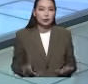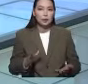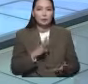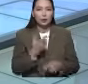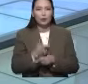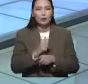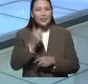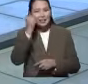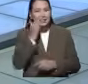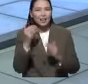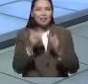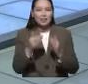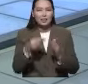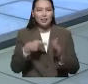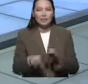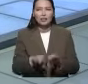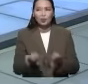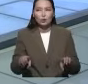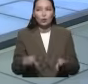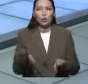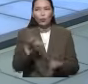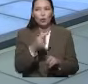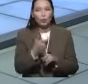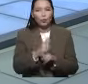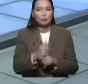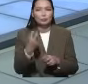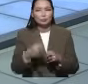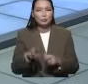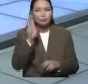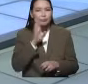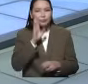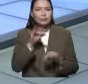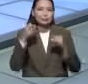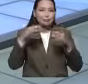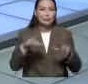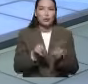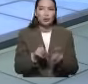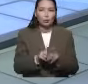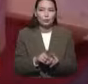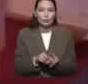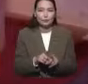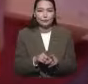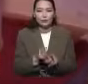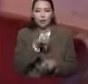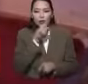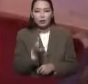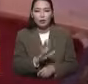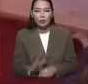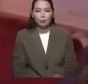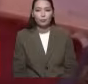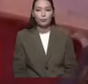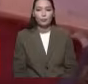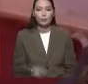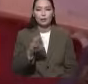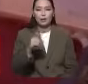ескі ғимаратта кәріз жүйесі істен шыққан, ауыз су, жарықтың да жайы мәз емес көрінеді. Ұлболсын Мұрзабек